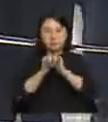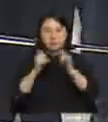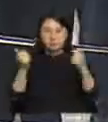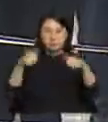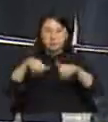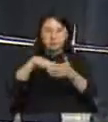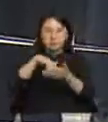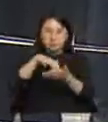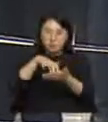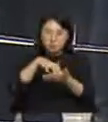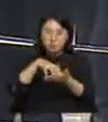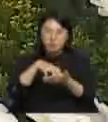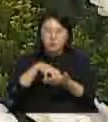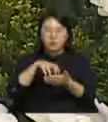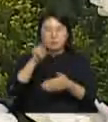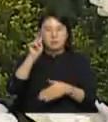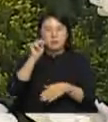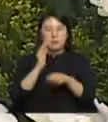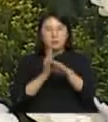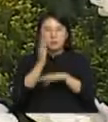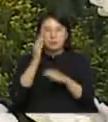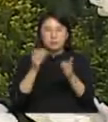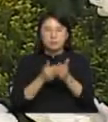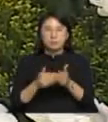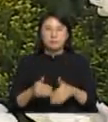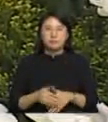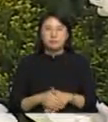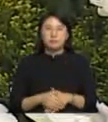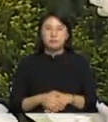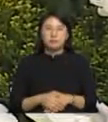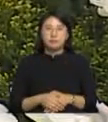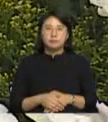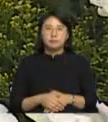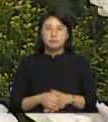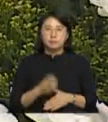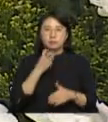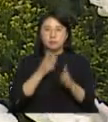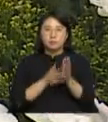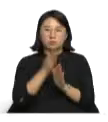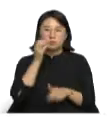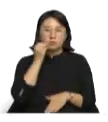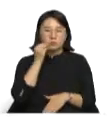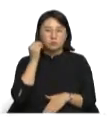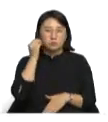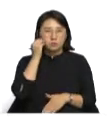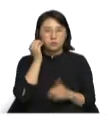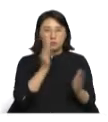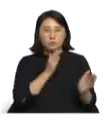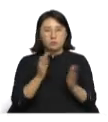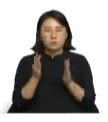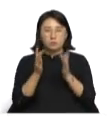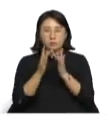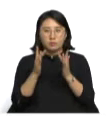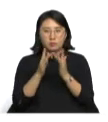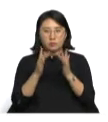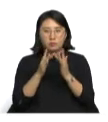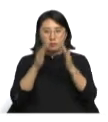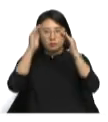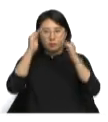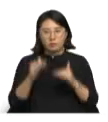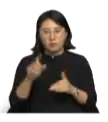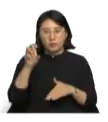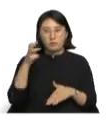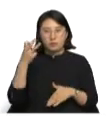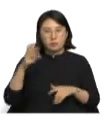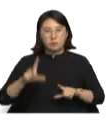누적 조문객은 2만 명을 넘어선 것으로 알려졌습니다. 서울시 홈페이지에 마련된 온라인 분향소엔